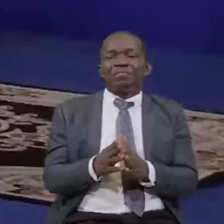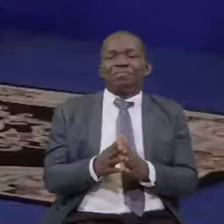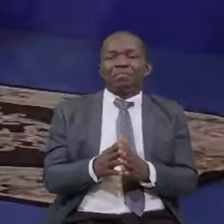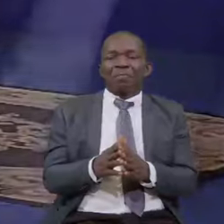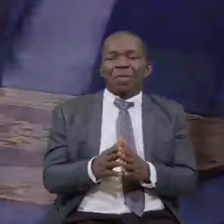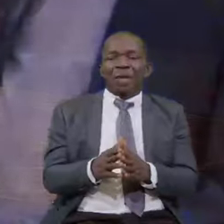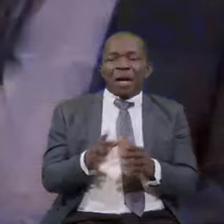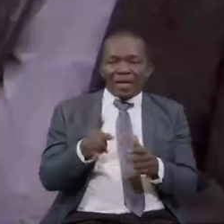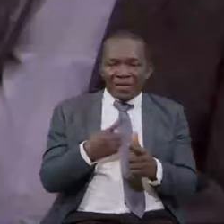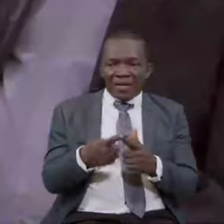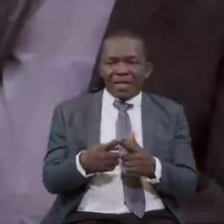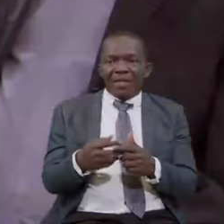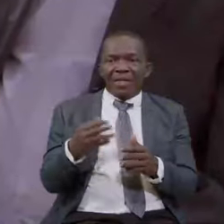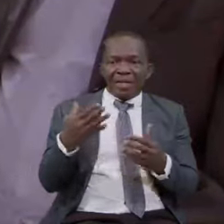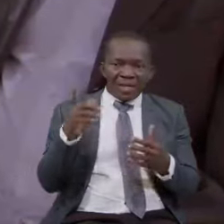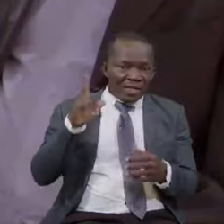mystère